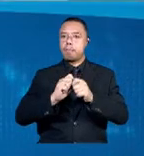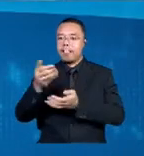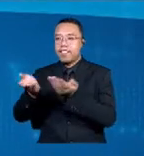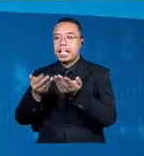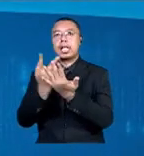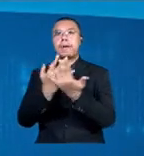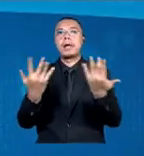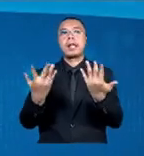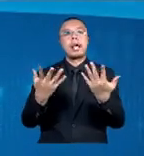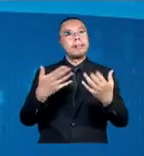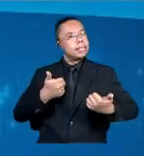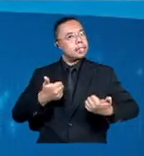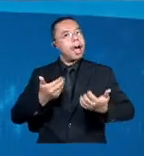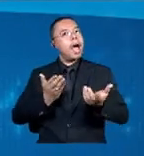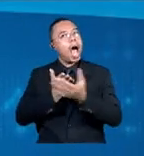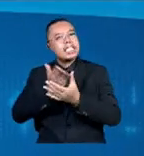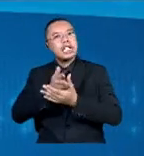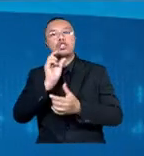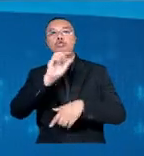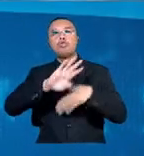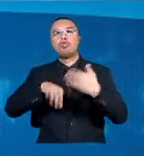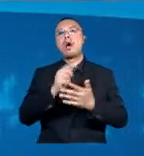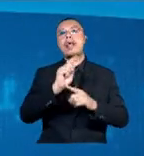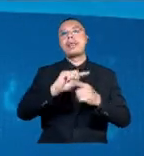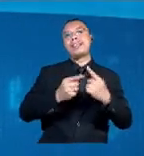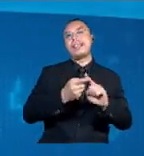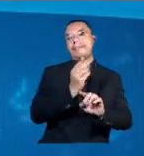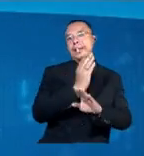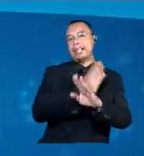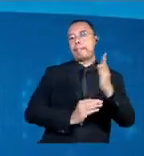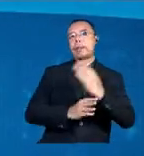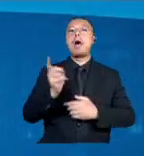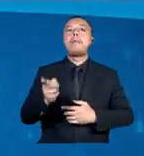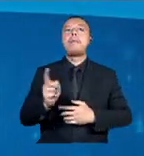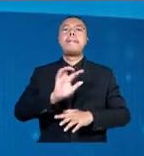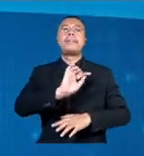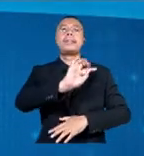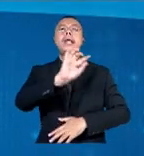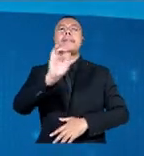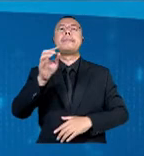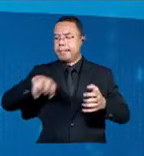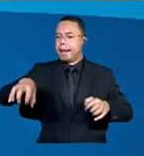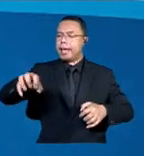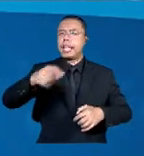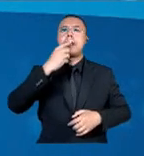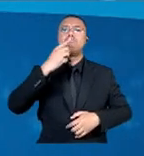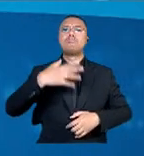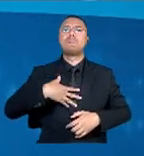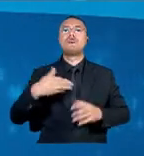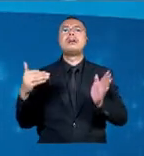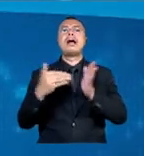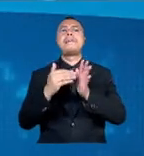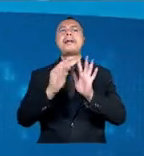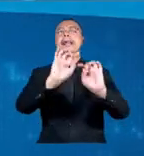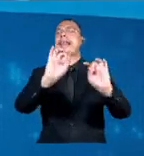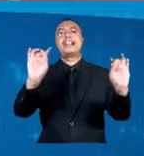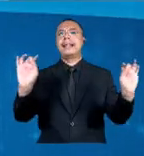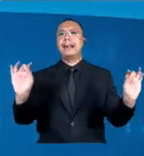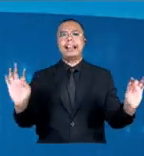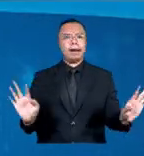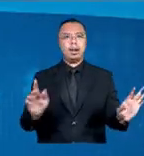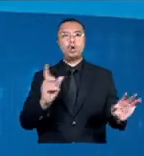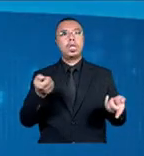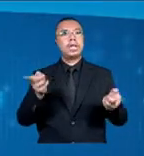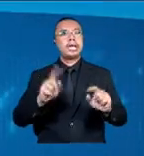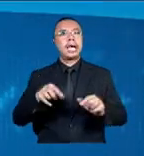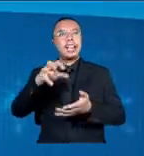fasilitas publik yang ramah untuk penyandang disabilitas. Hal itu karena di setiap daerah memiliki tantangannya masing-masing